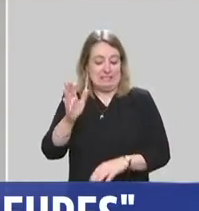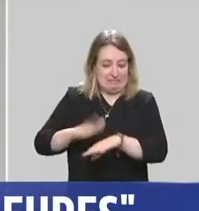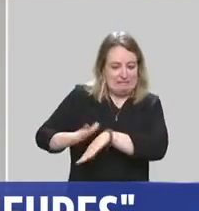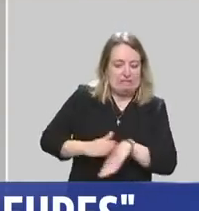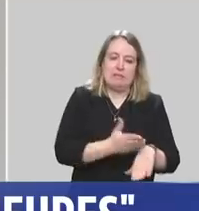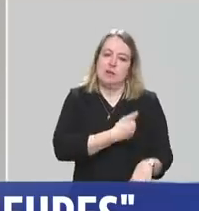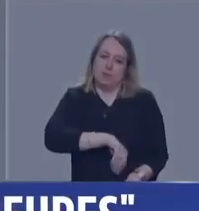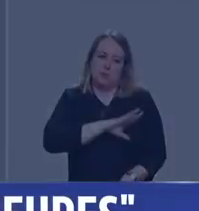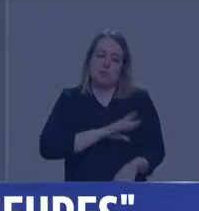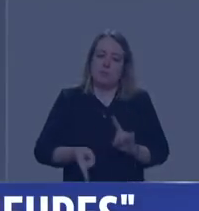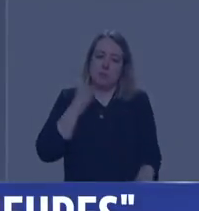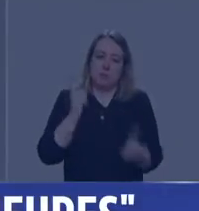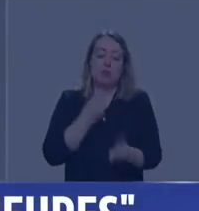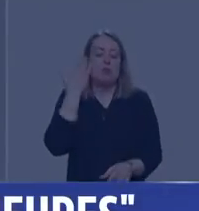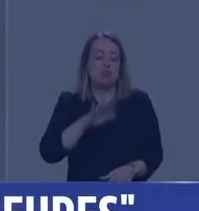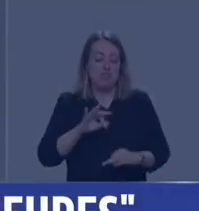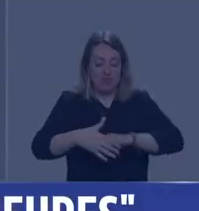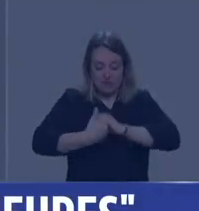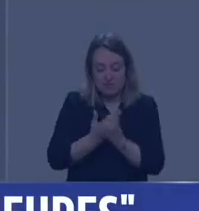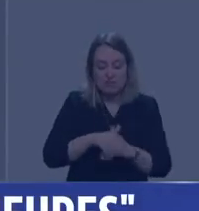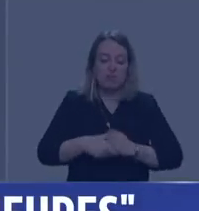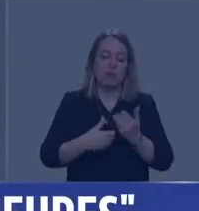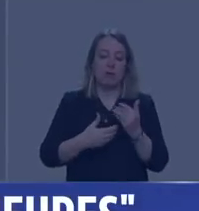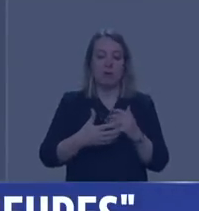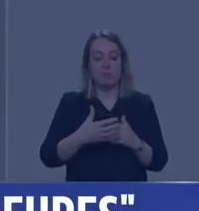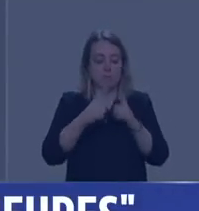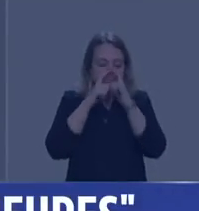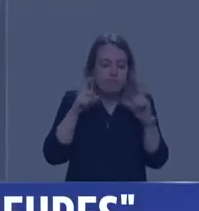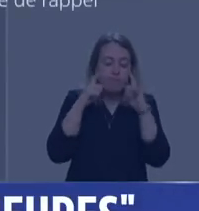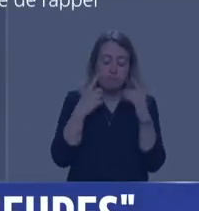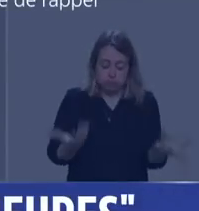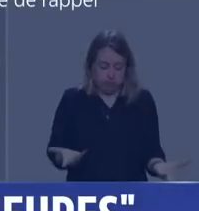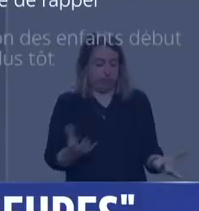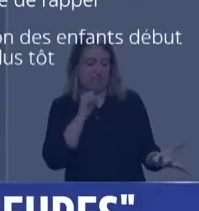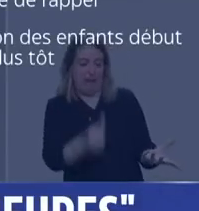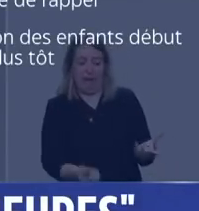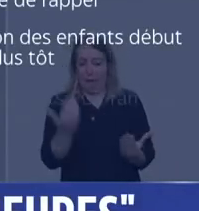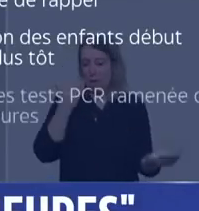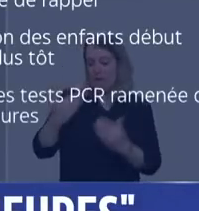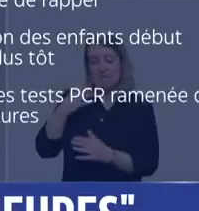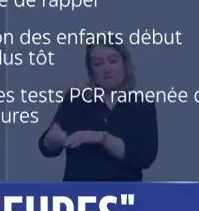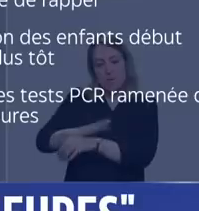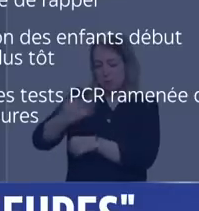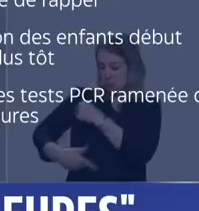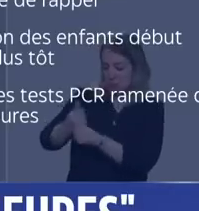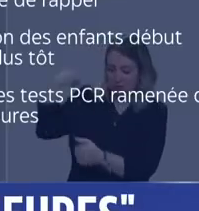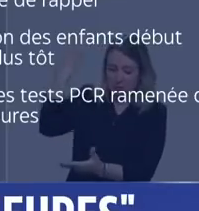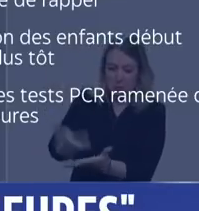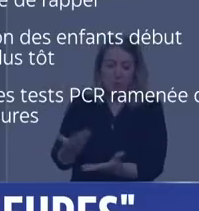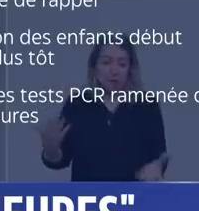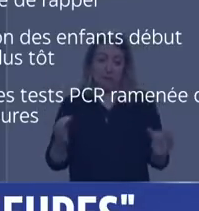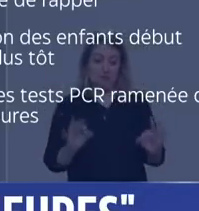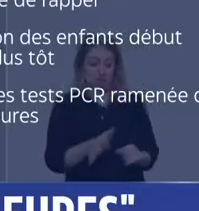gestes barrières peuvent vous paraître parfois dérisoires par rapport à un virus auquel nous faisons face depuis près de 2 ans. mais ils sont des